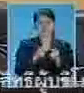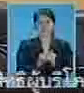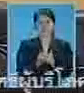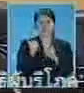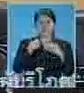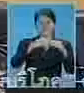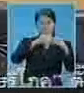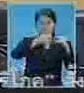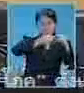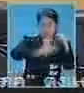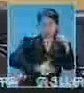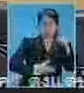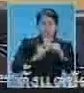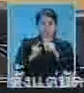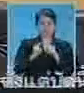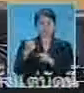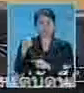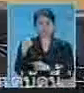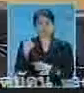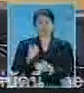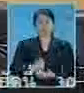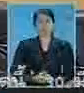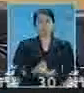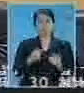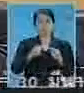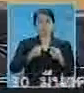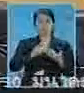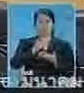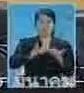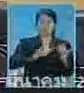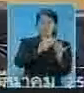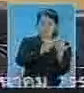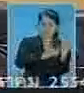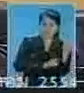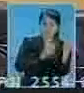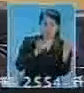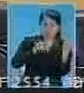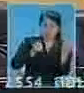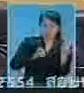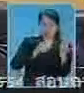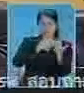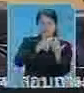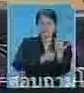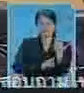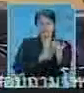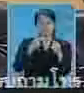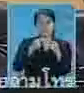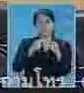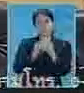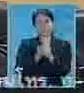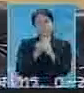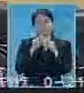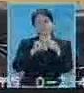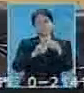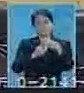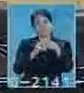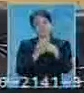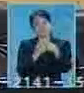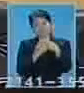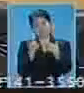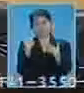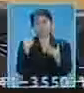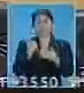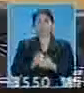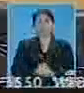ที่จัดสรรไปไม่ว่าจะเป็นสลากปกติหรือจะเป็นสลากการกุศลก็แล้วแต่ปัญหาที่เกิดขึ้นก็คือร